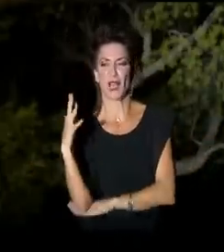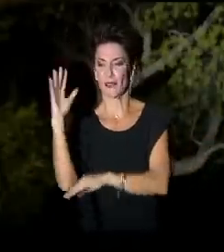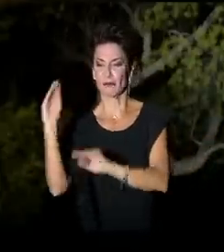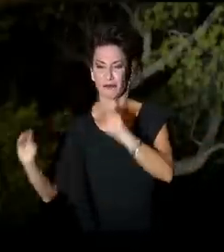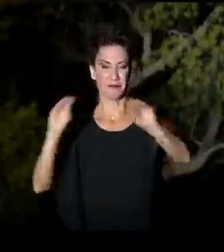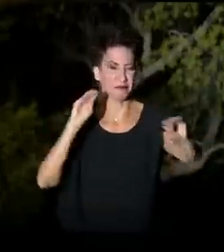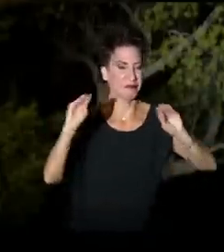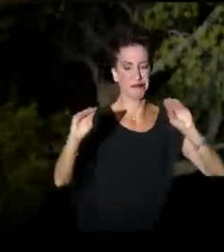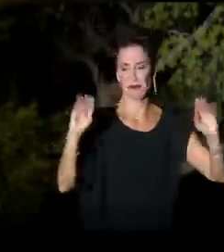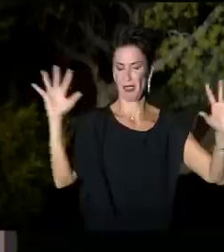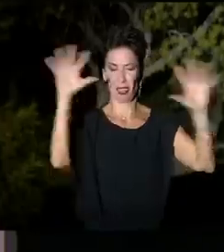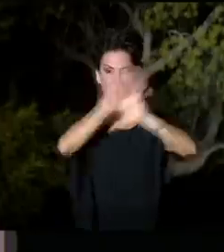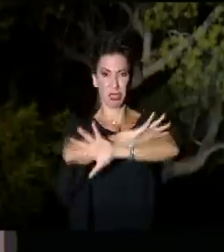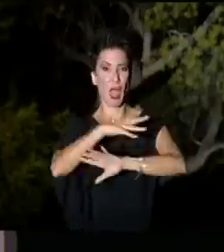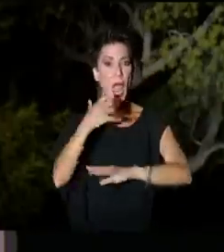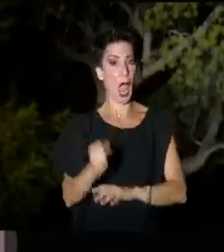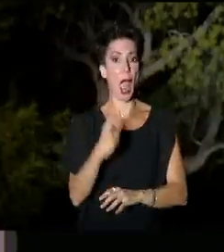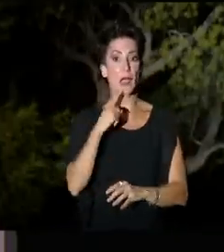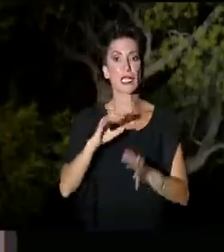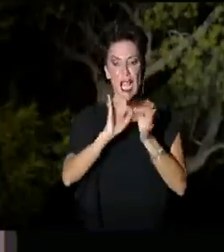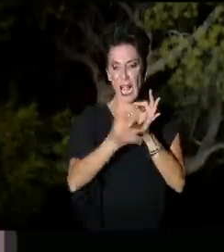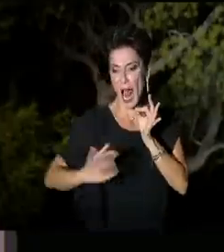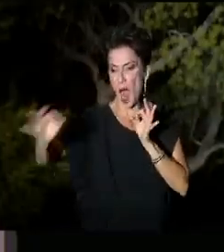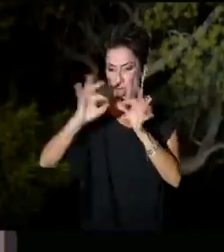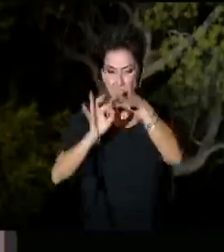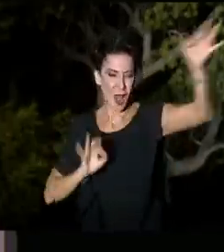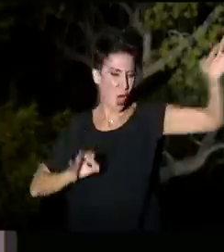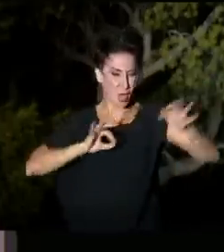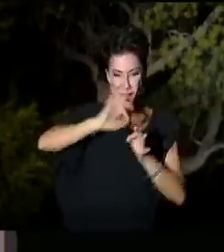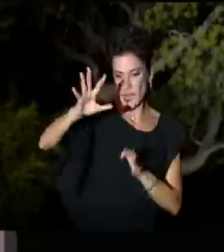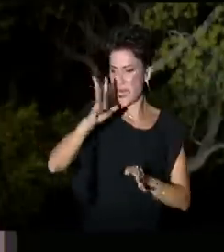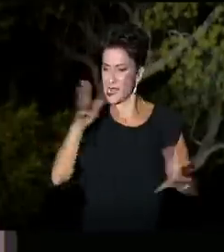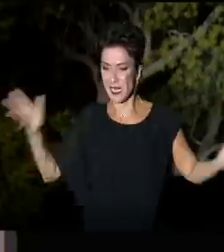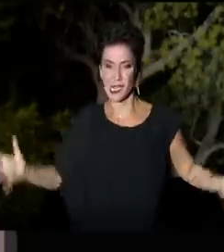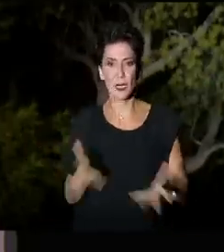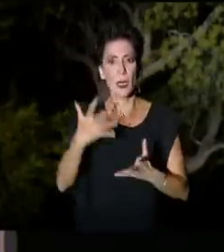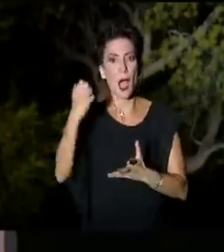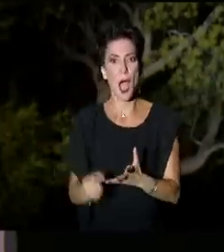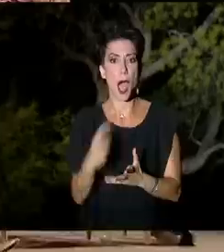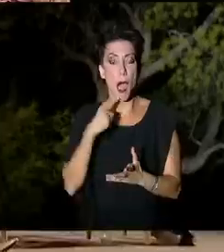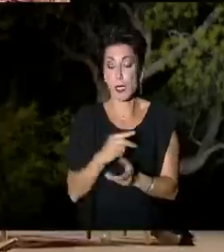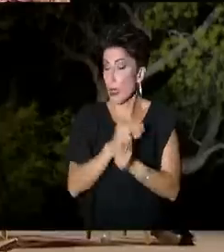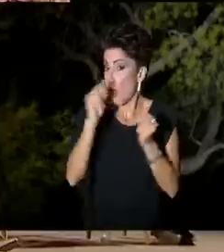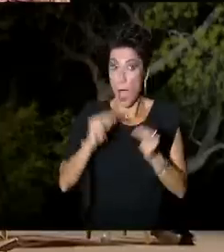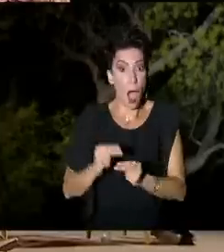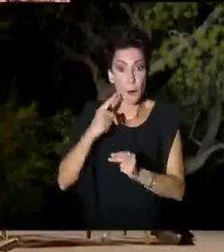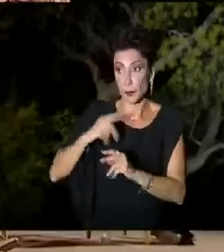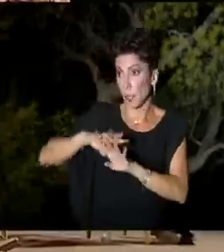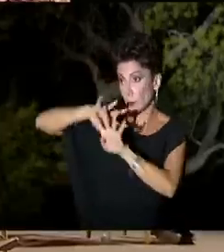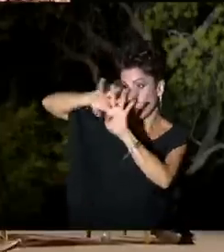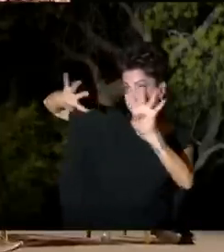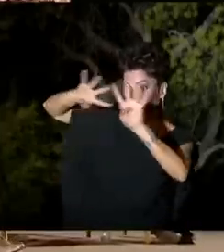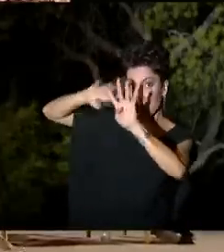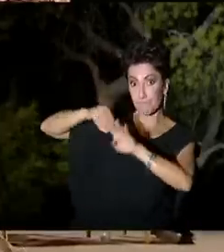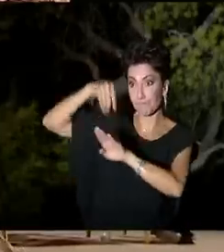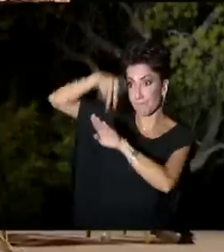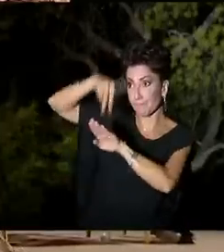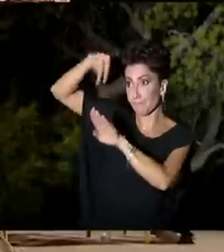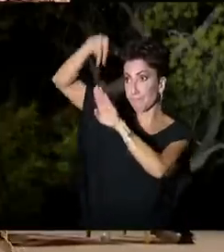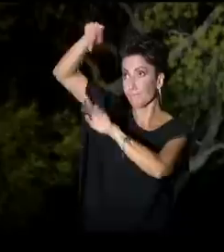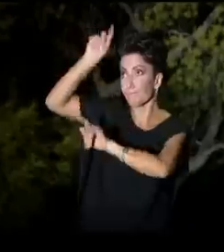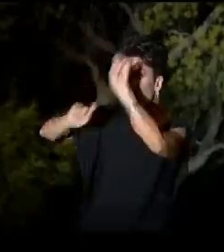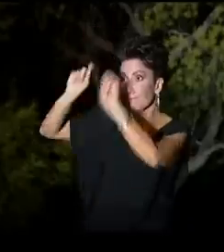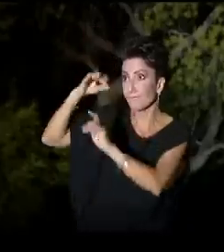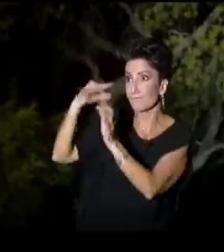άναρχα τοποθετημένη καλωδίωση, παρεμβαλλόμενες κατασκευές που εξυπηρετούν τις αναστηλωτικές εργασίες, έδιναν στα μνημεία της Ακρόπολης